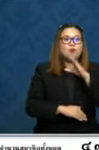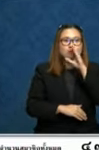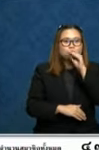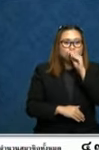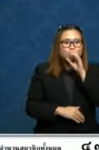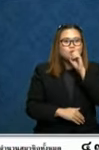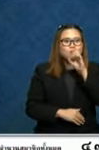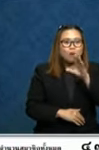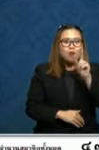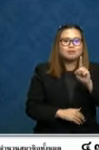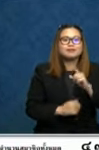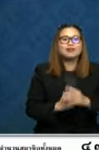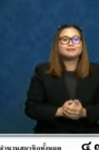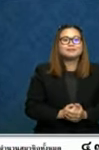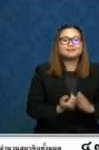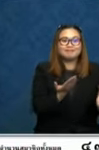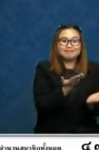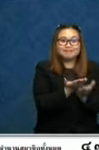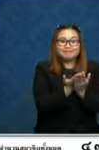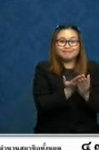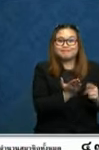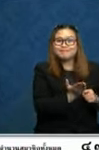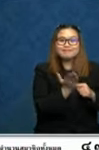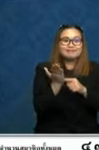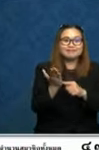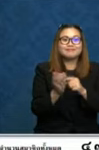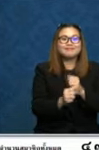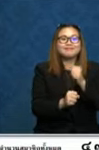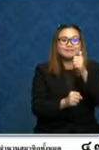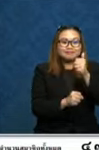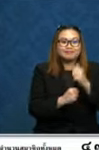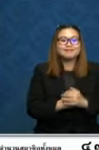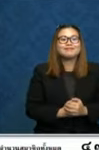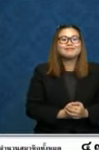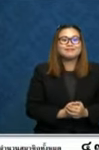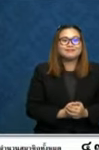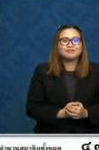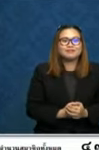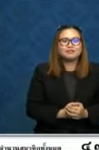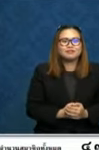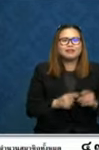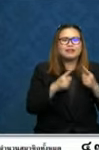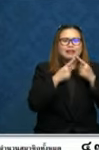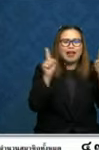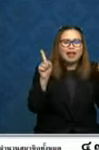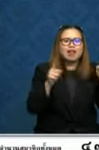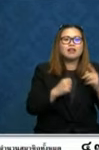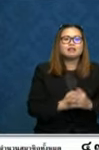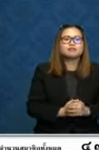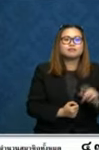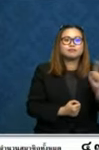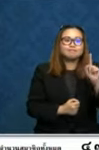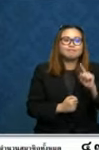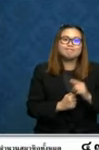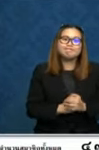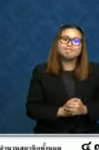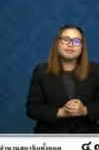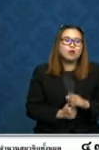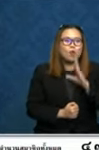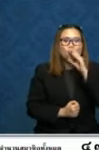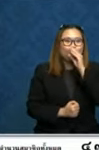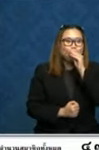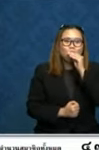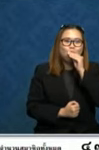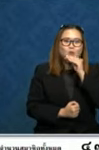ว่าจะส่งเอกสารกลับมาให้กับกรรมธิการแต่เรื่องแค่นี้ค่ะท่านยังไม่มีปัญญารักษาคำพูดเล